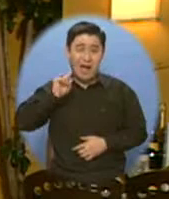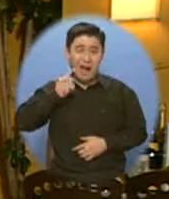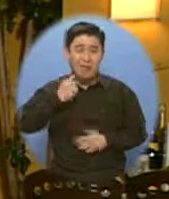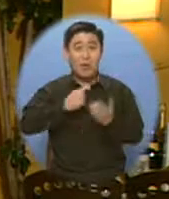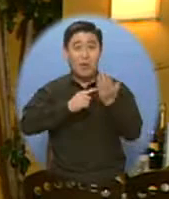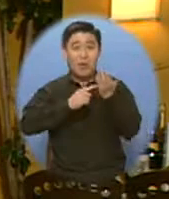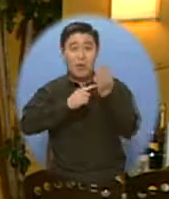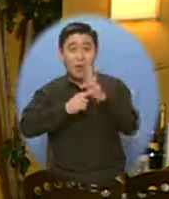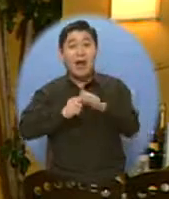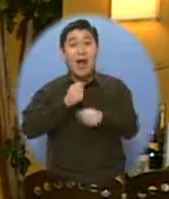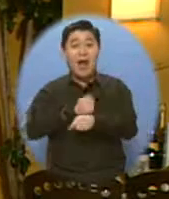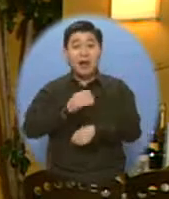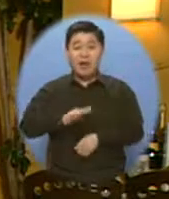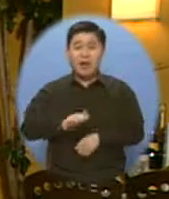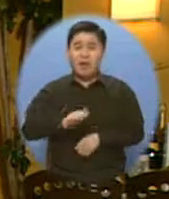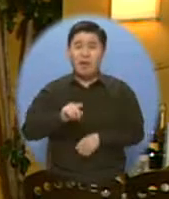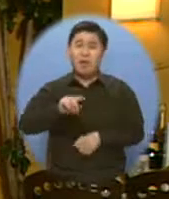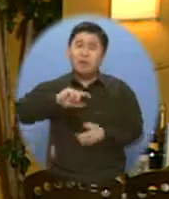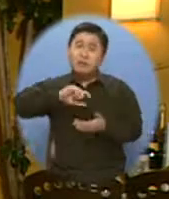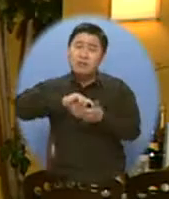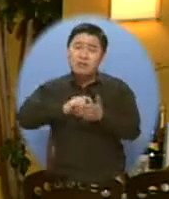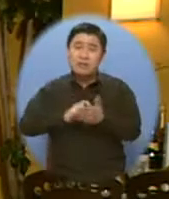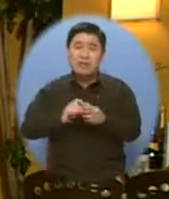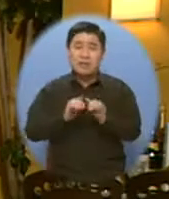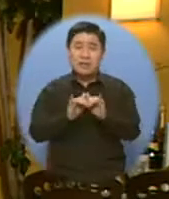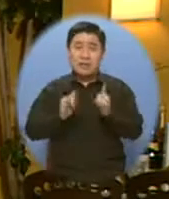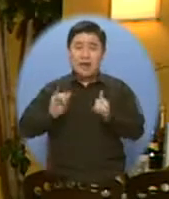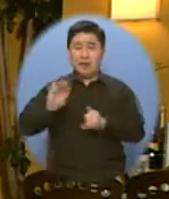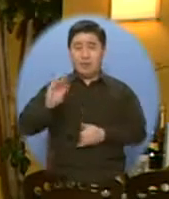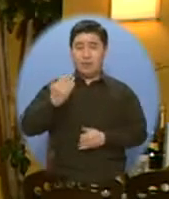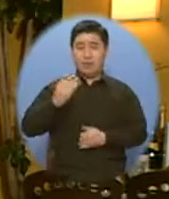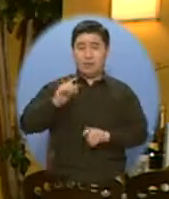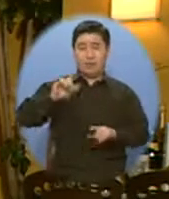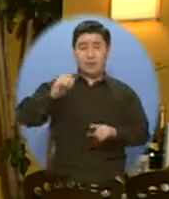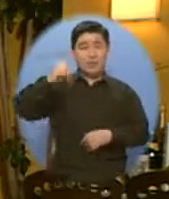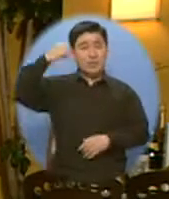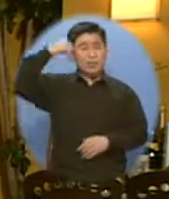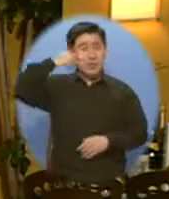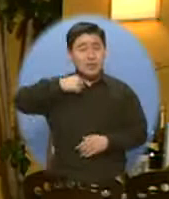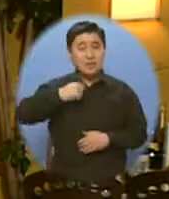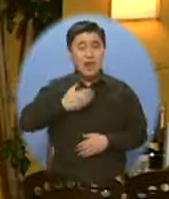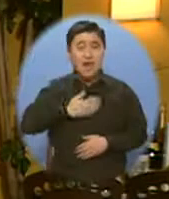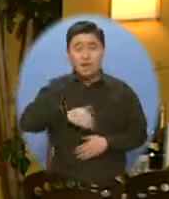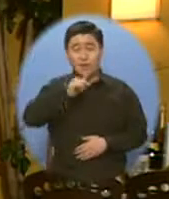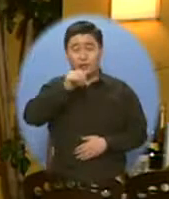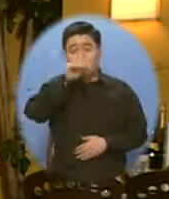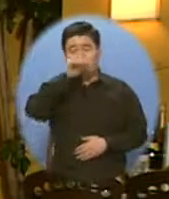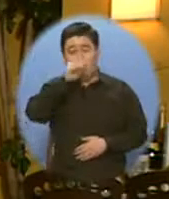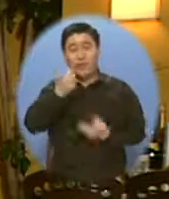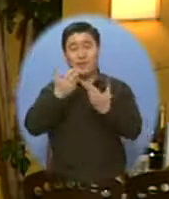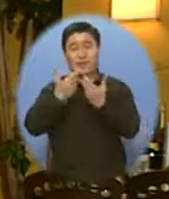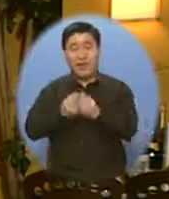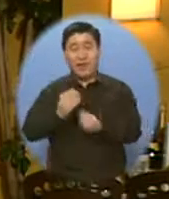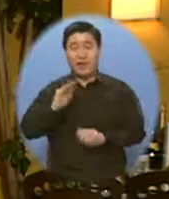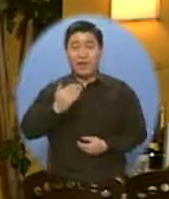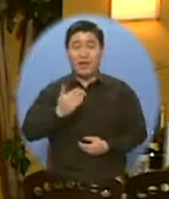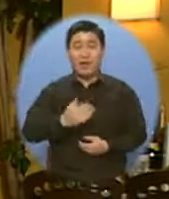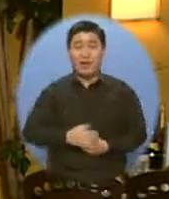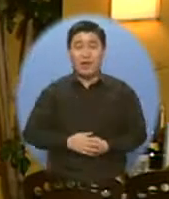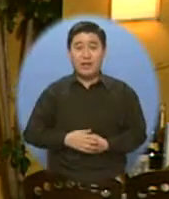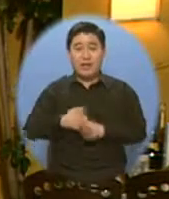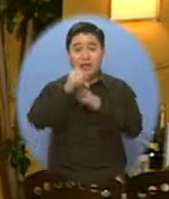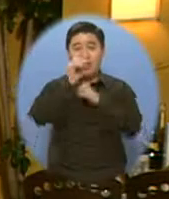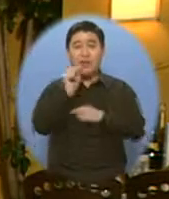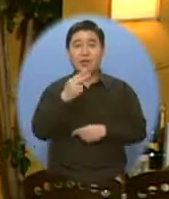한다는 것은 그것만 꼬물이 에 사람됨을 드러나게 하는 좋은 이해가 되는 것이죠 2 의 이어서 게